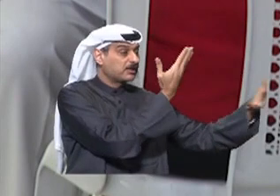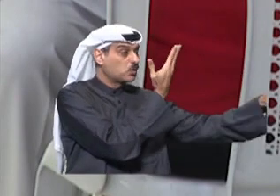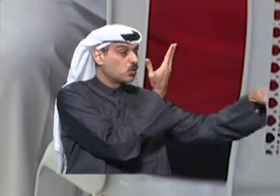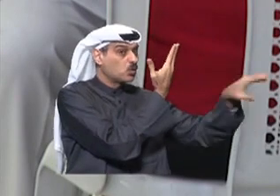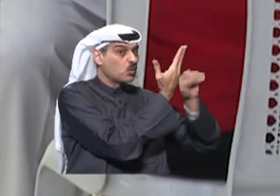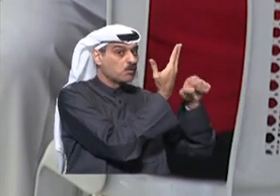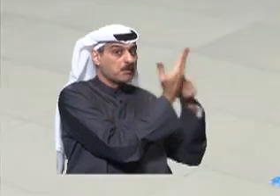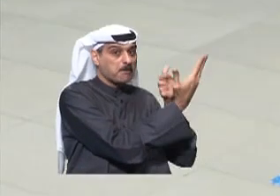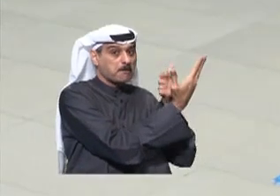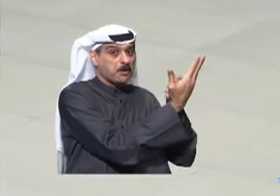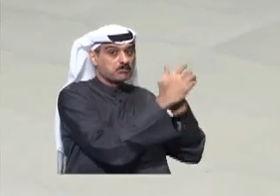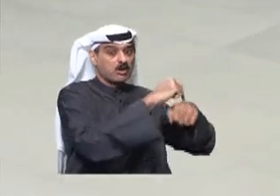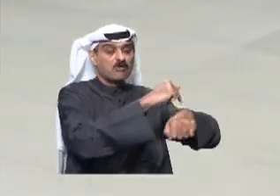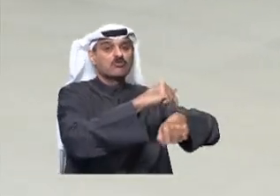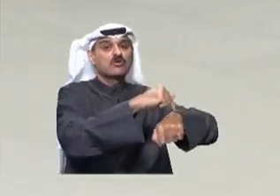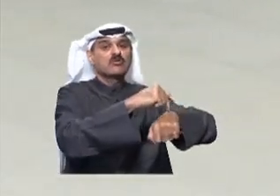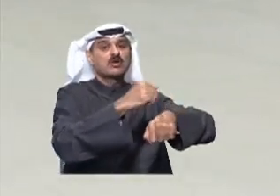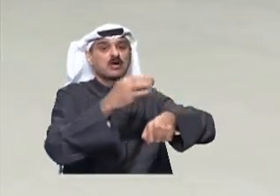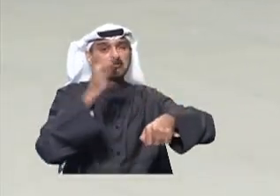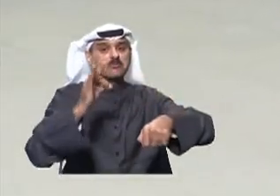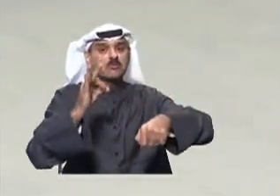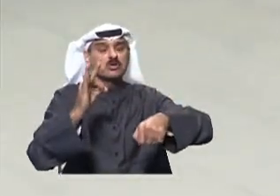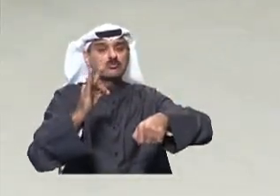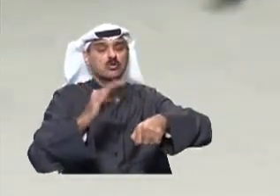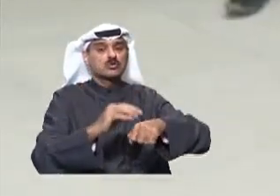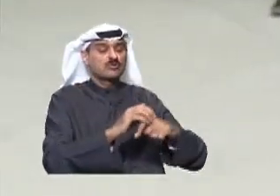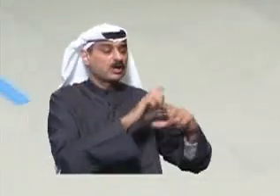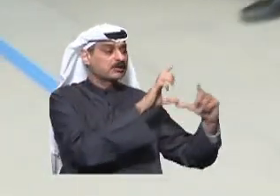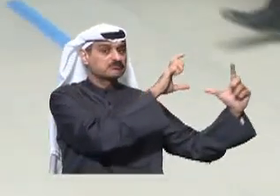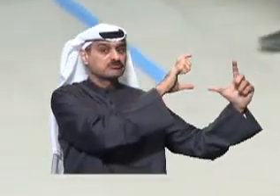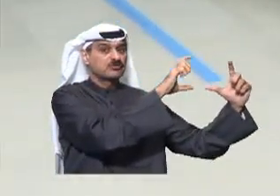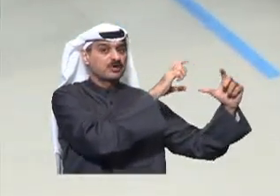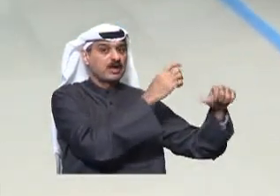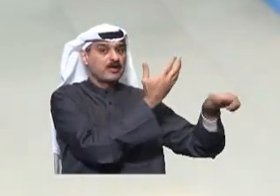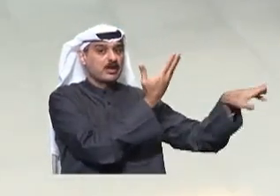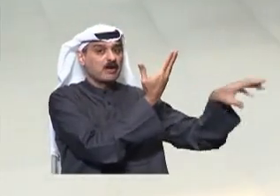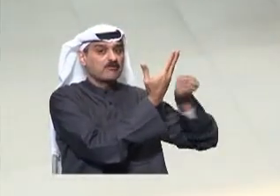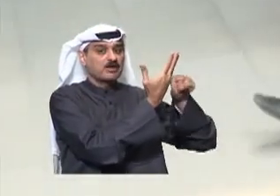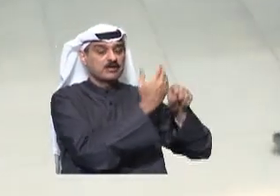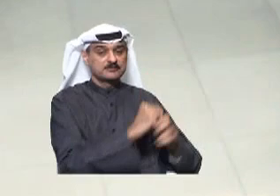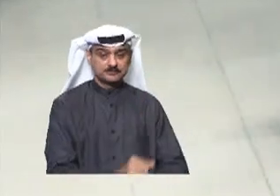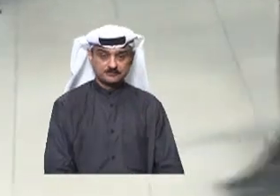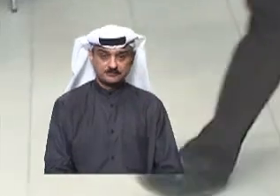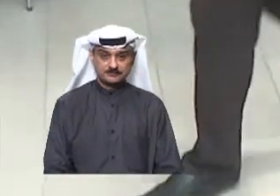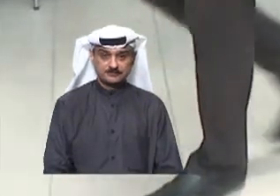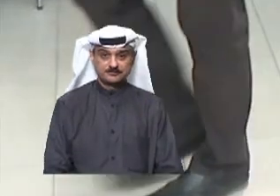عبر الموقع الإلكتروني لوزارة الصحة من خلال المسح على الكود الظاهر على الشاشة.